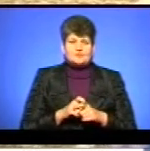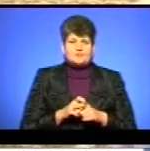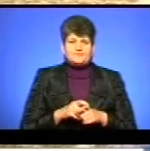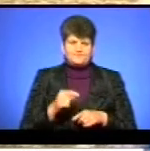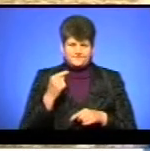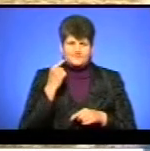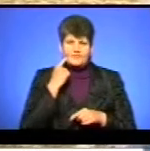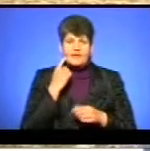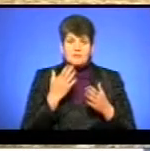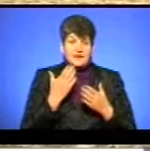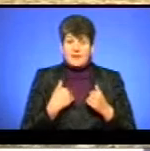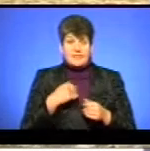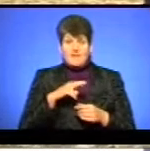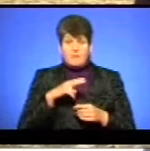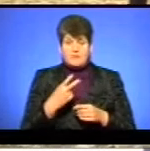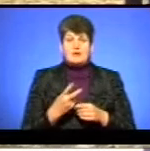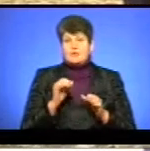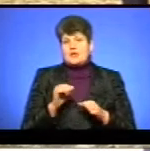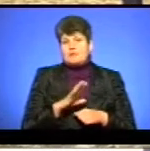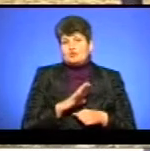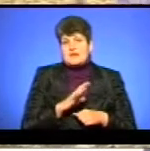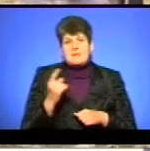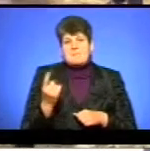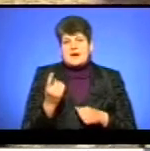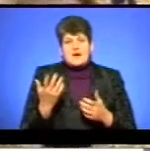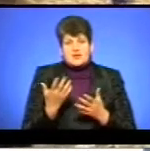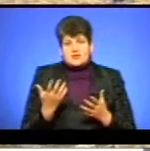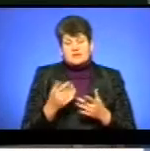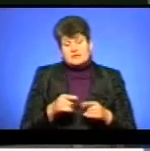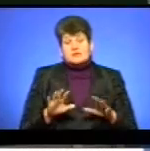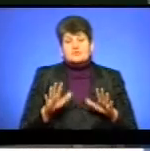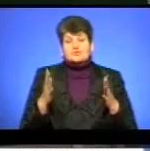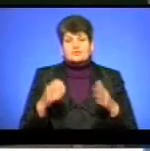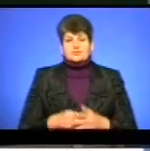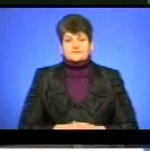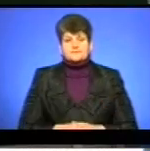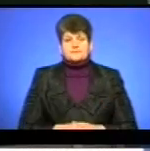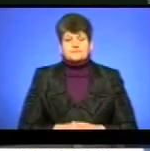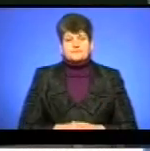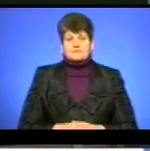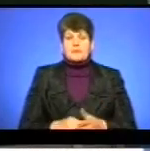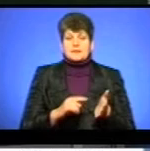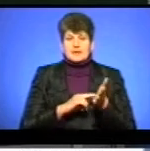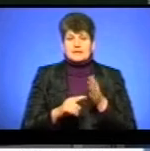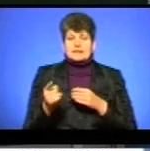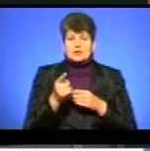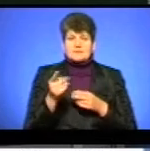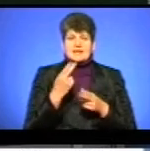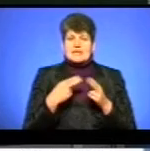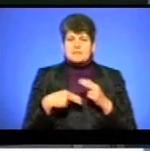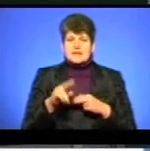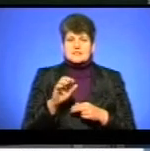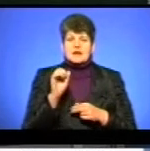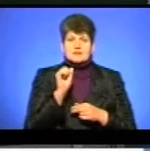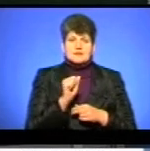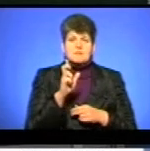обідно, але якщо б я не впала, могла б бути навіть і перша. Так вже вийшло. Зазначу, тернопільська гімнастка